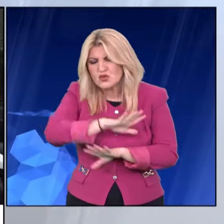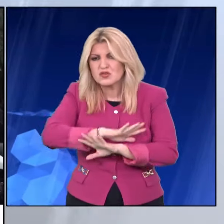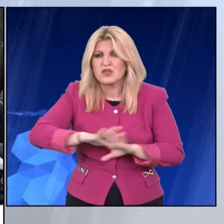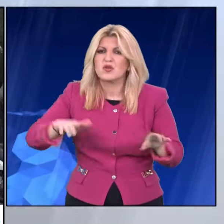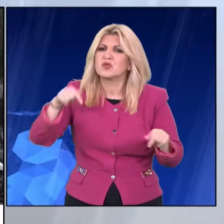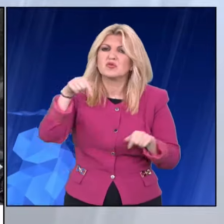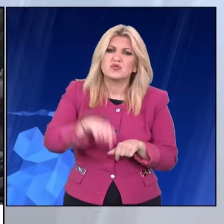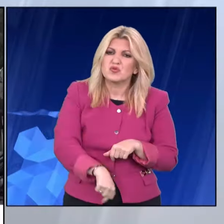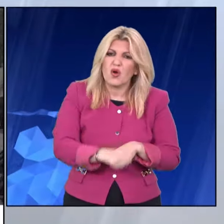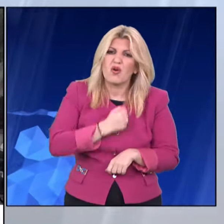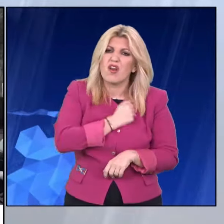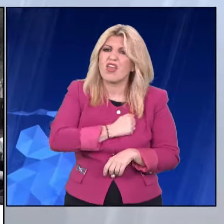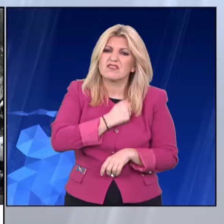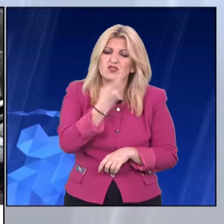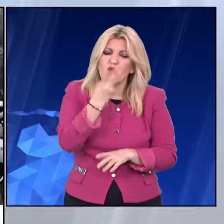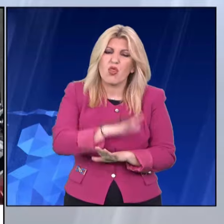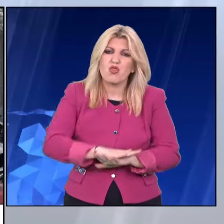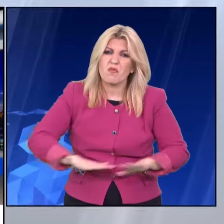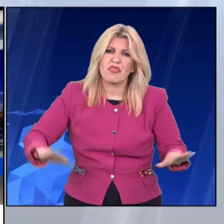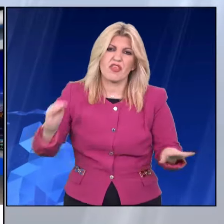μεγαλώσουν όμως χωρίς τον πατέρα τους.